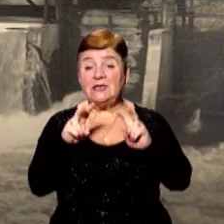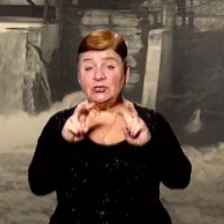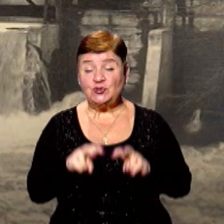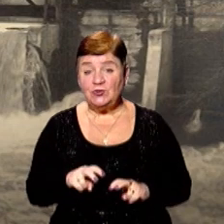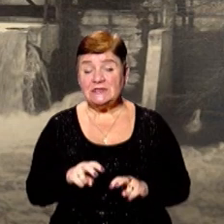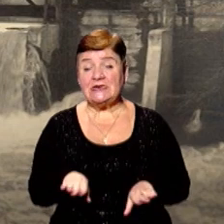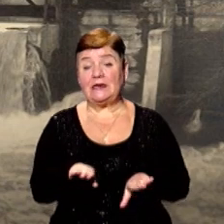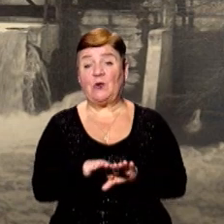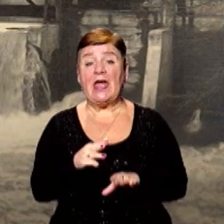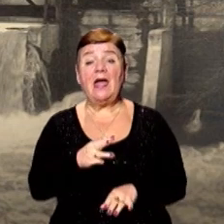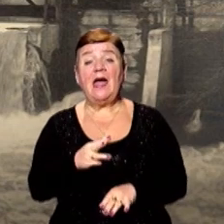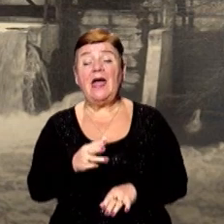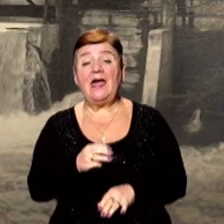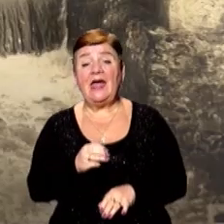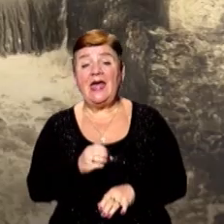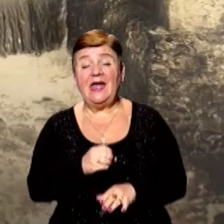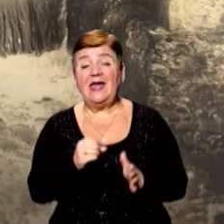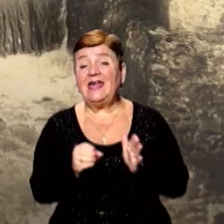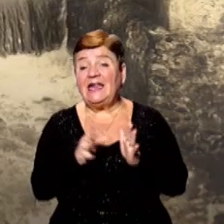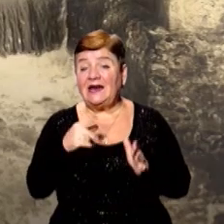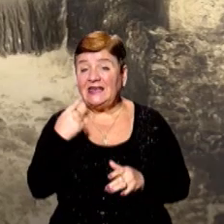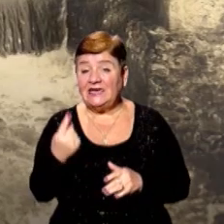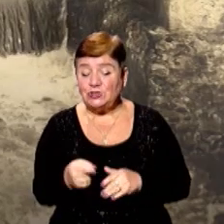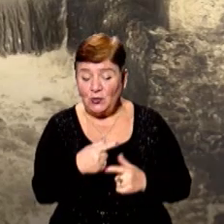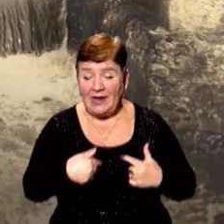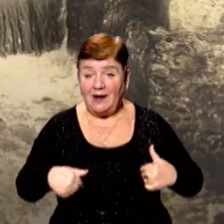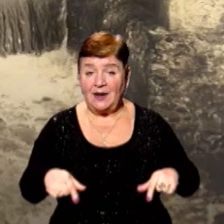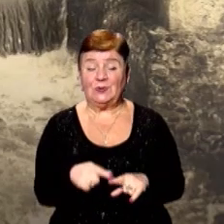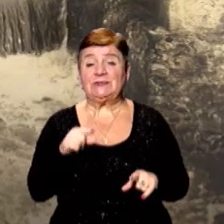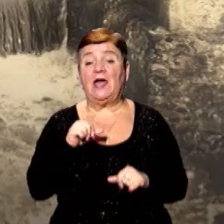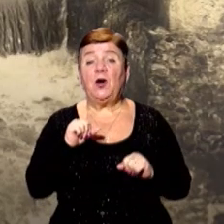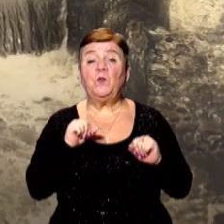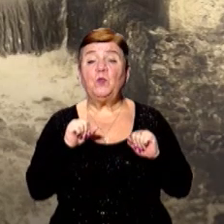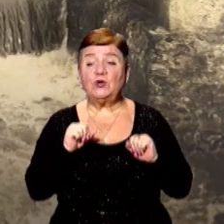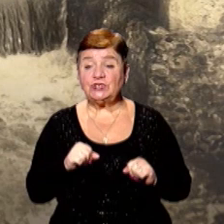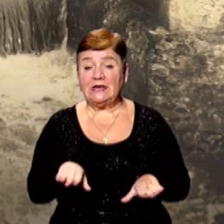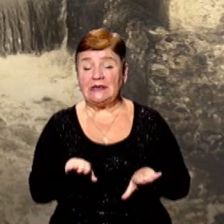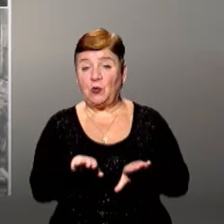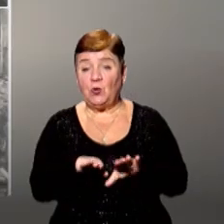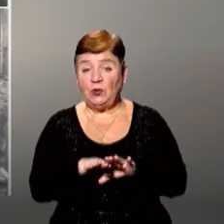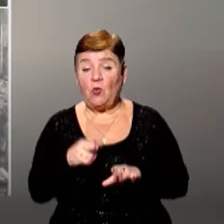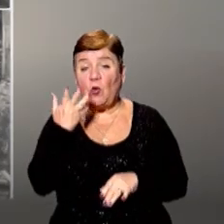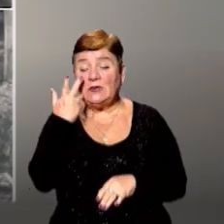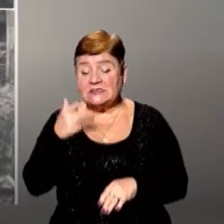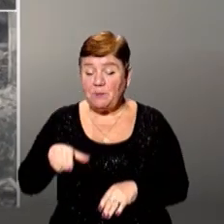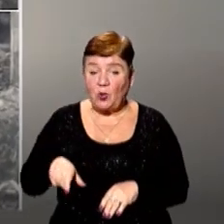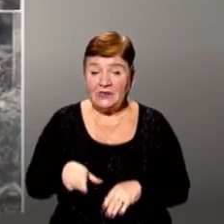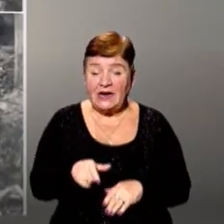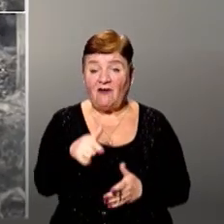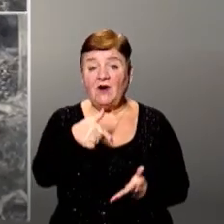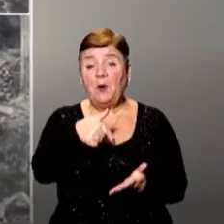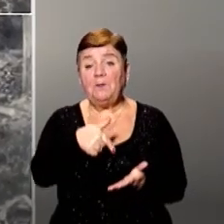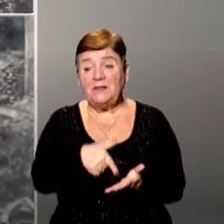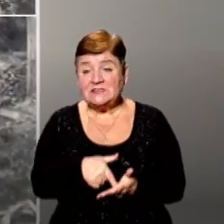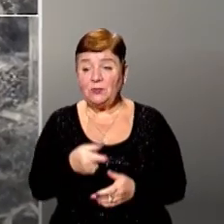історію енергетичної галузі, так? Я віднайшов унікальні фотографії малого Ужа, який колись протікав містом, і